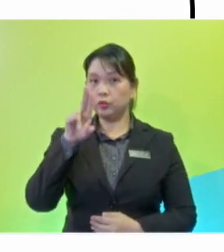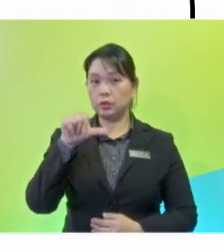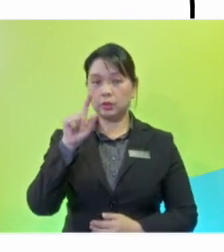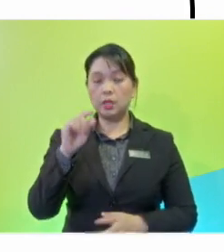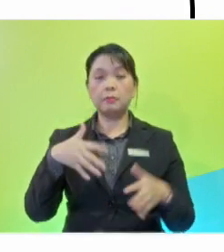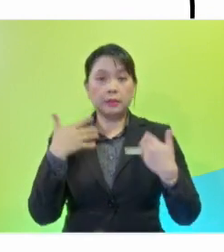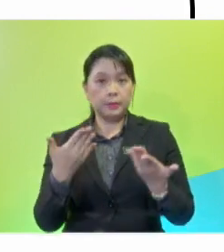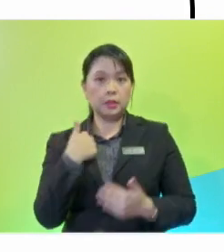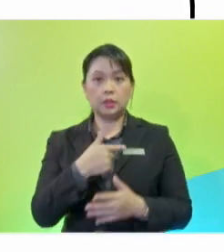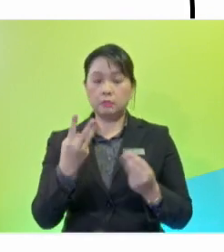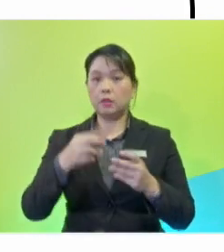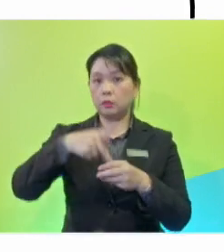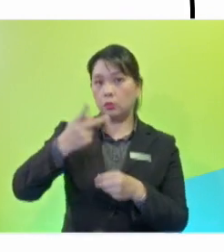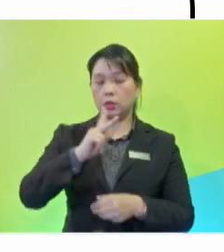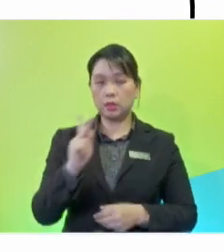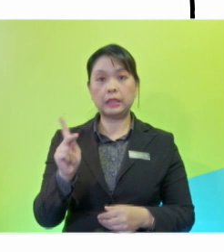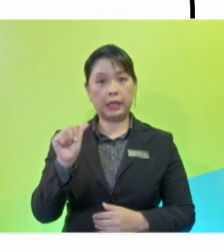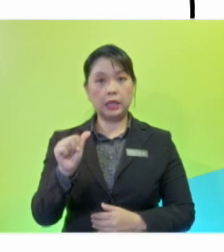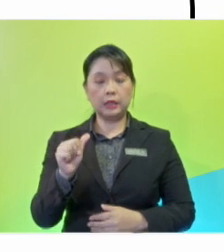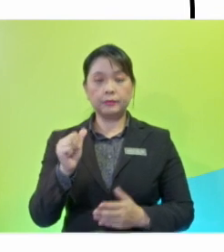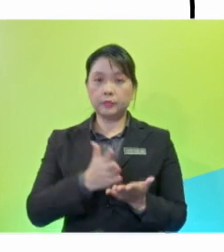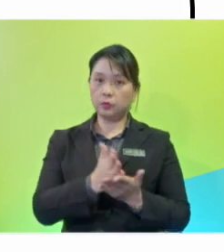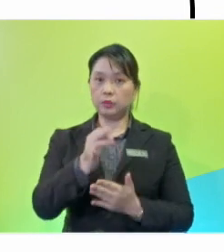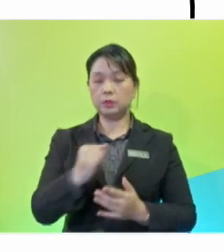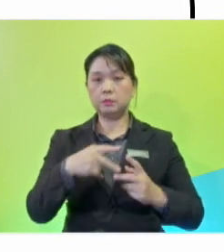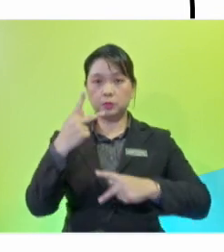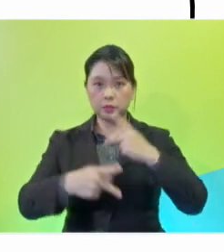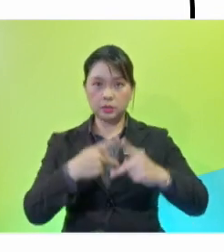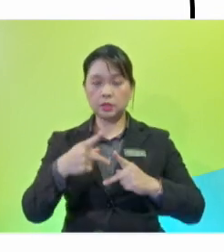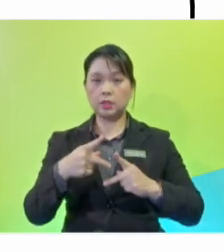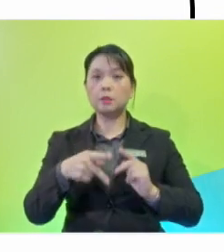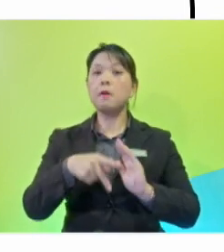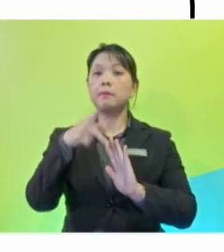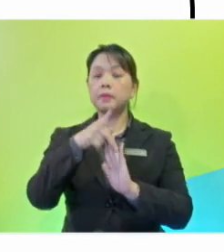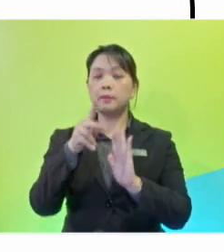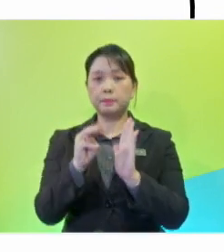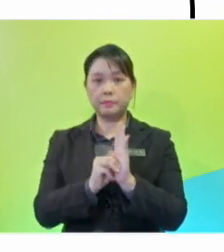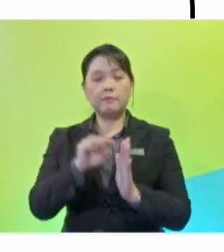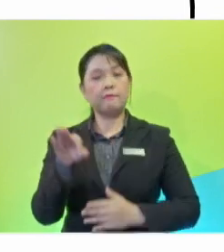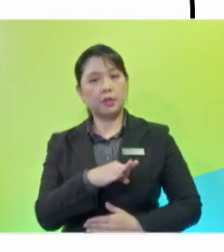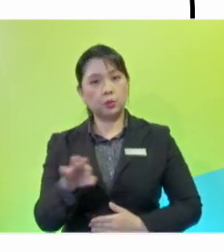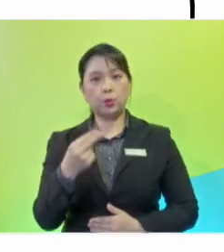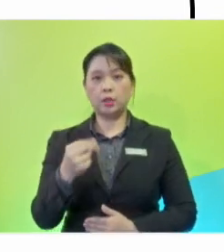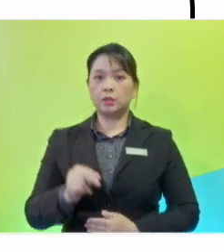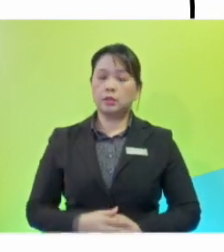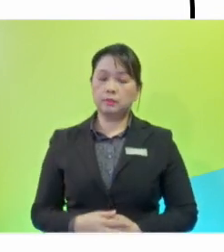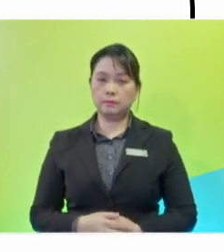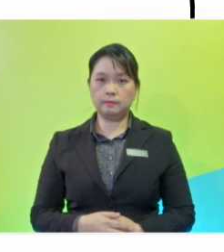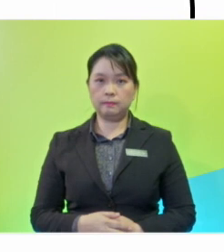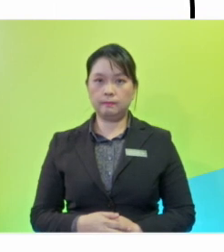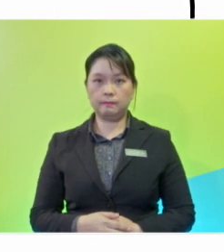ini keluarkan ini melalui proses pemfaturan kita keluarkan nilai e b +